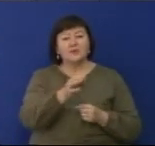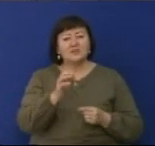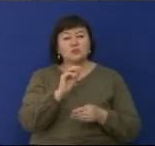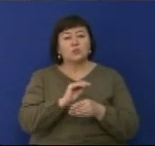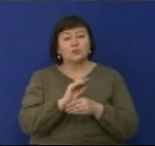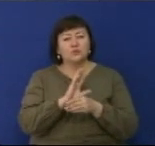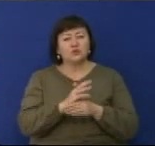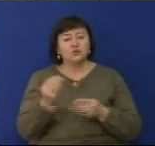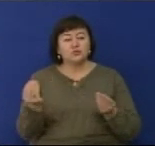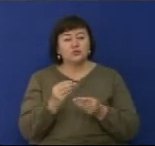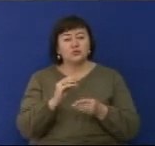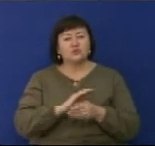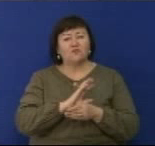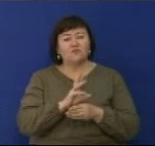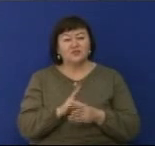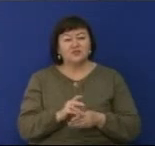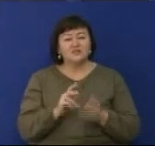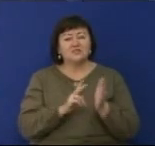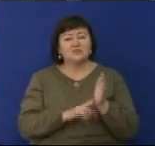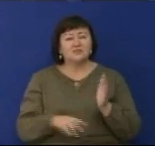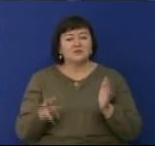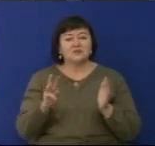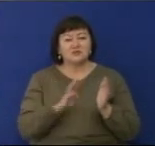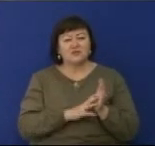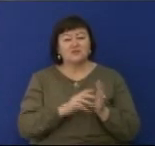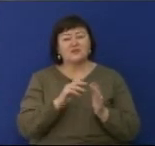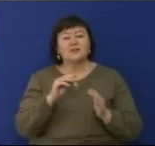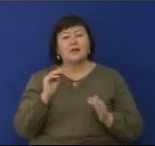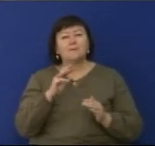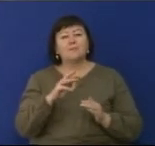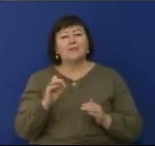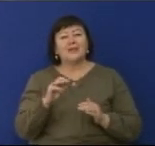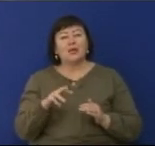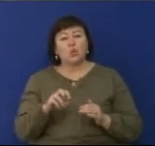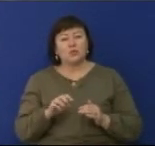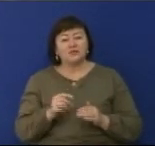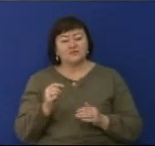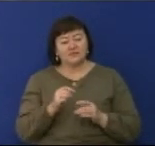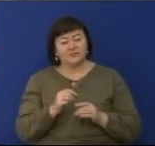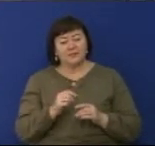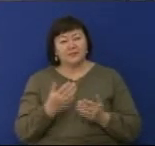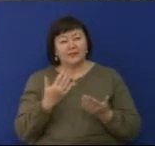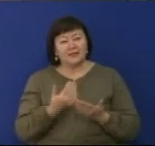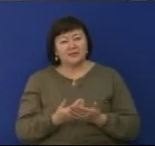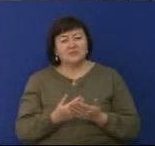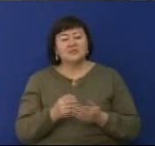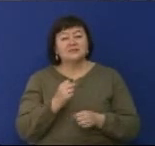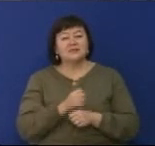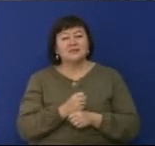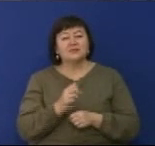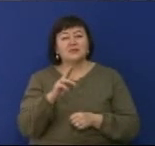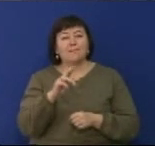79 миллионов тенге для социальной адаптации десяти школ к людям передвигающемся в колясках в частности устанавливаются пандус